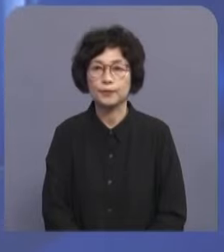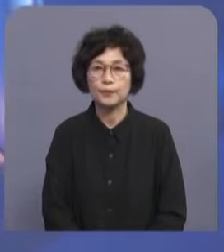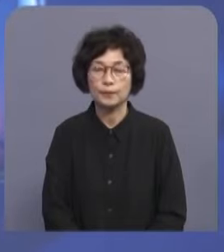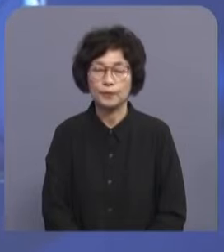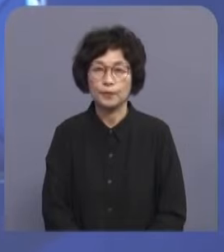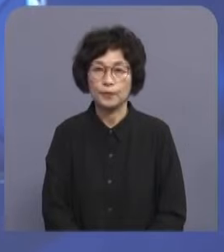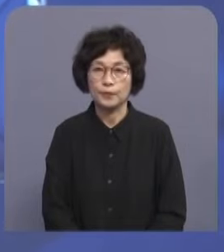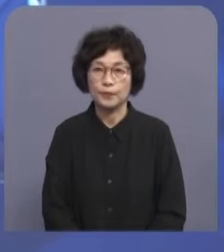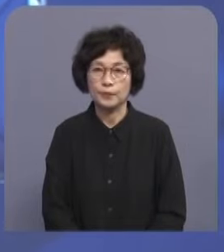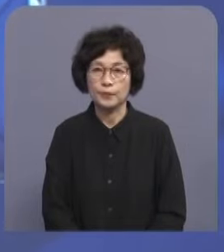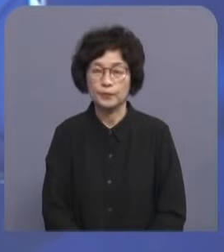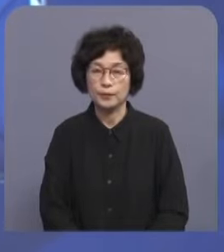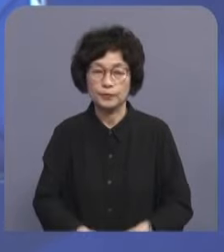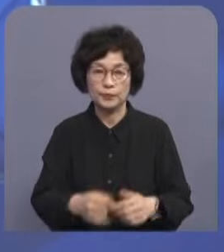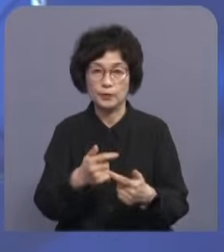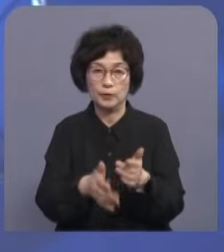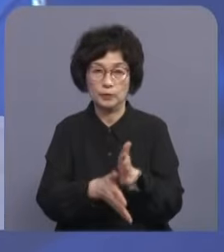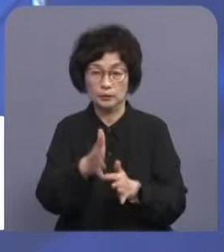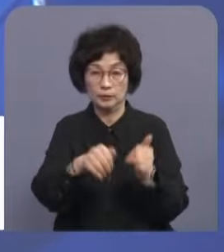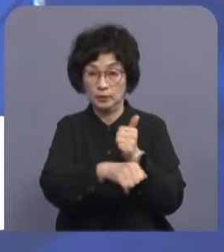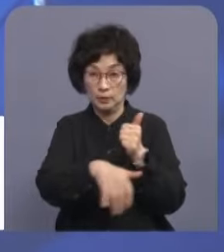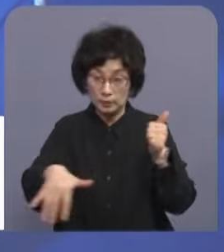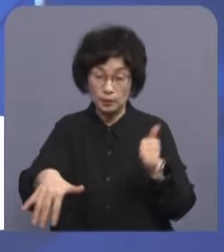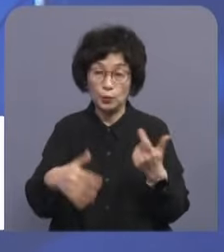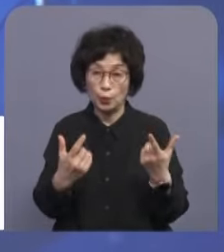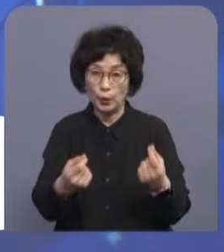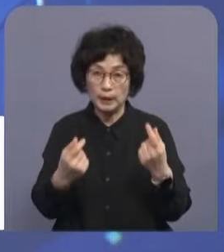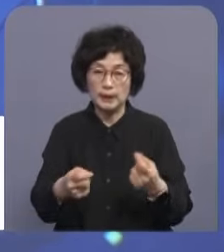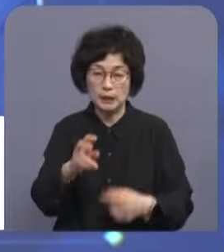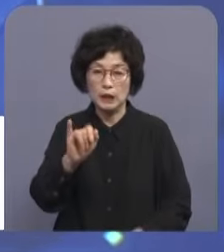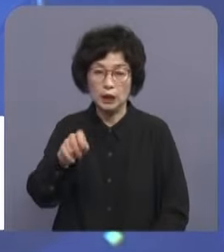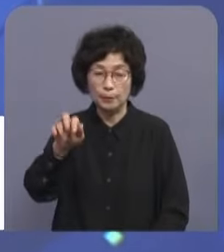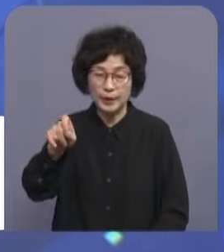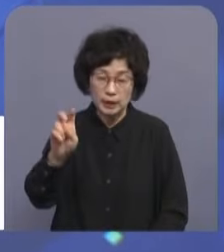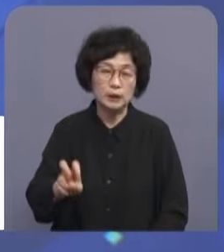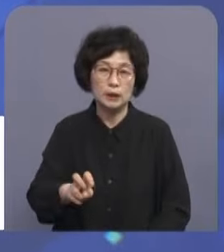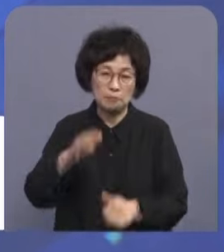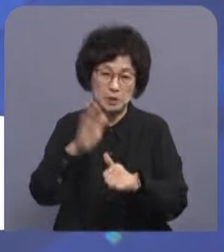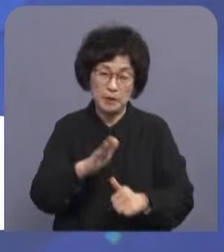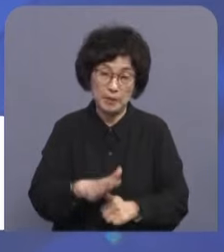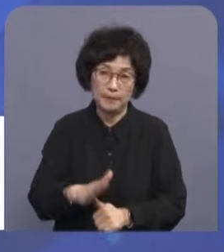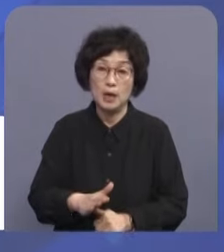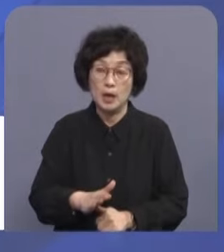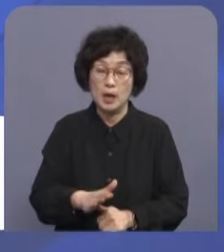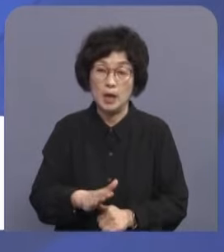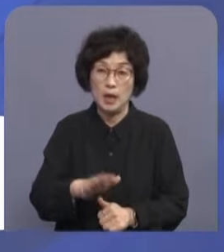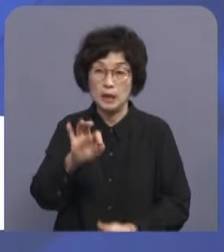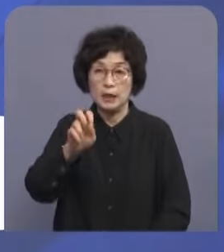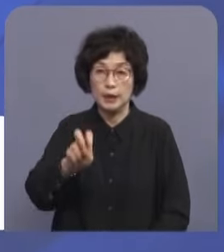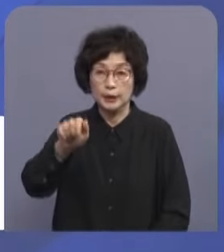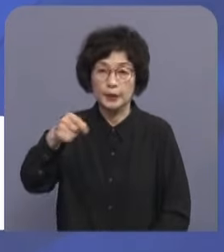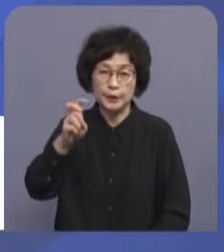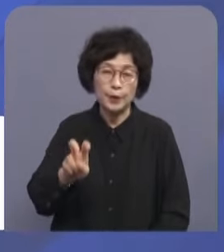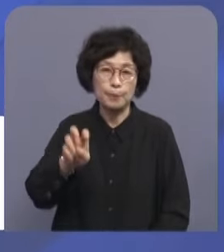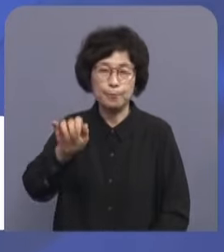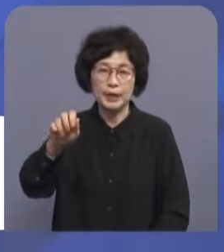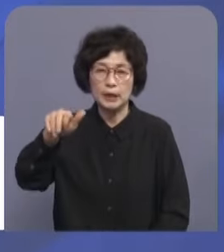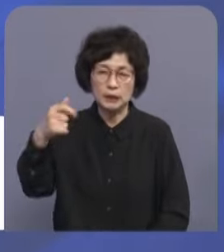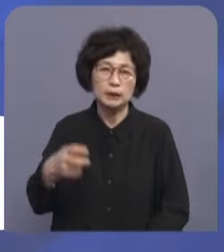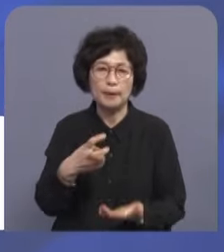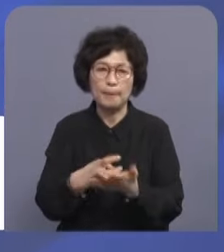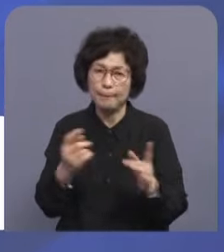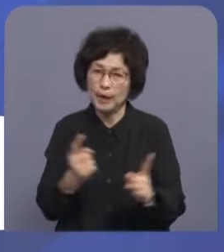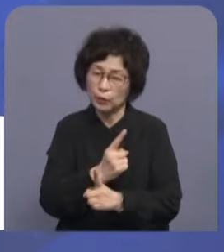이처럼 차나 공공기관의 임금 피크제 무효 소송에서 줄지 회수하면서 임금피크제를 손봐야 한다는 지적이